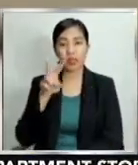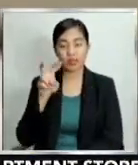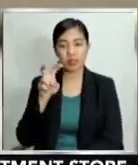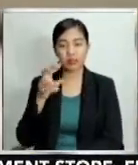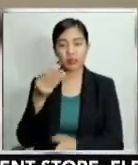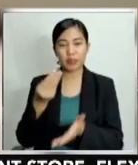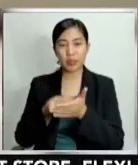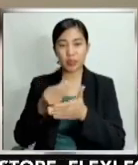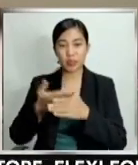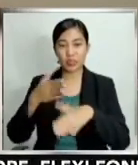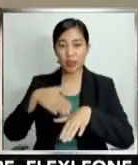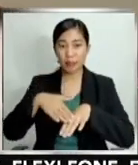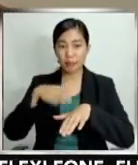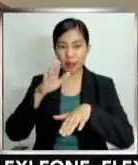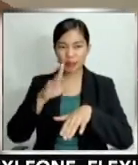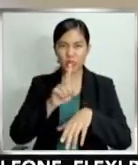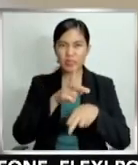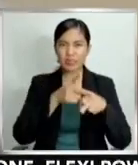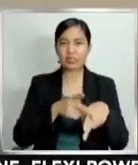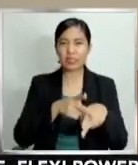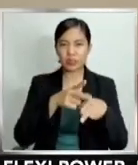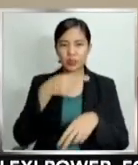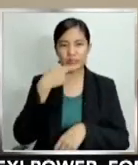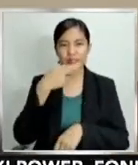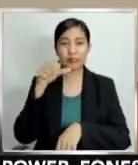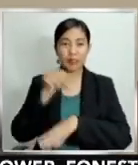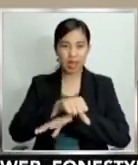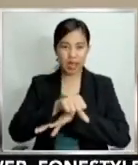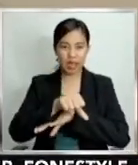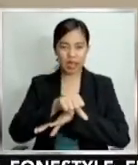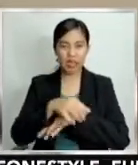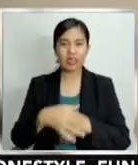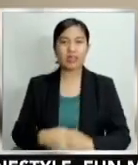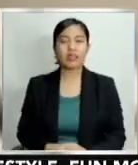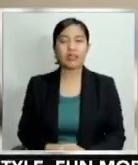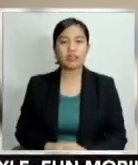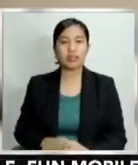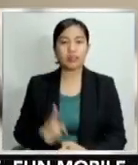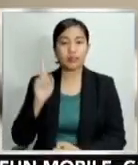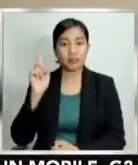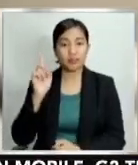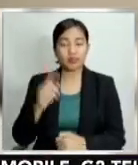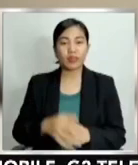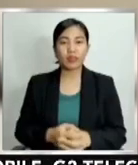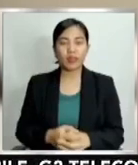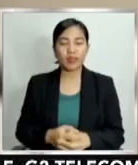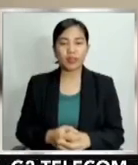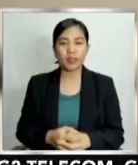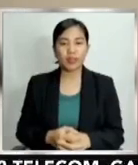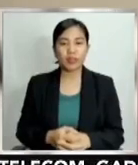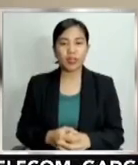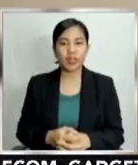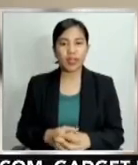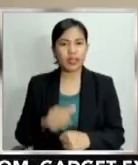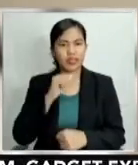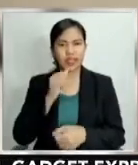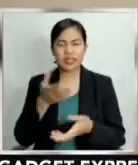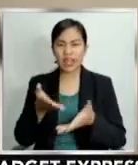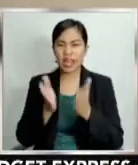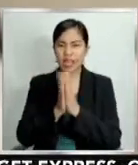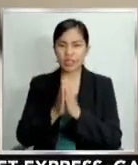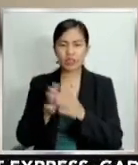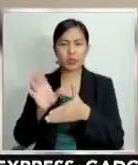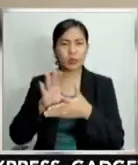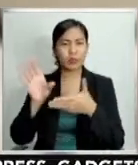Divina naman, hindi kaagad natanggap ang ayuda dahil palayaw lang niya ang nakalagay. Hindi nila hiningi yung complete details. Kasi kung